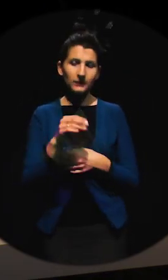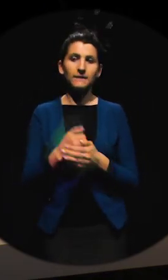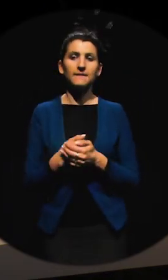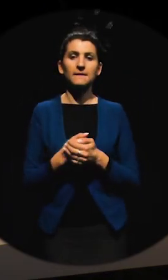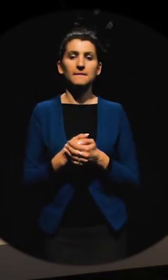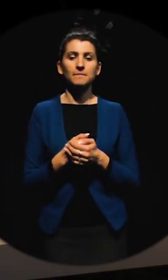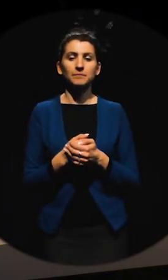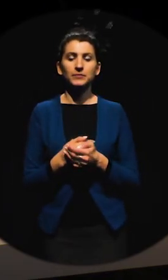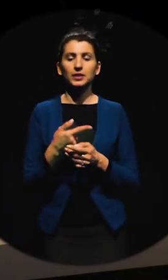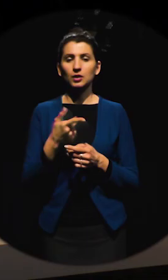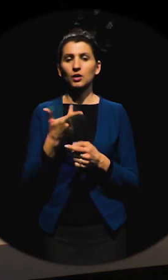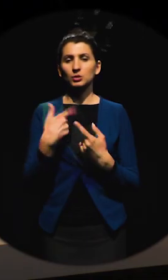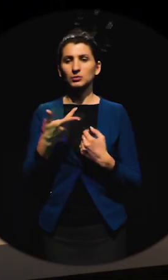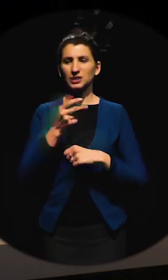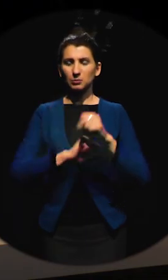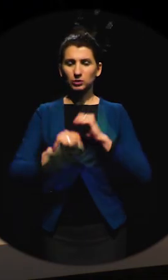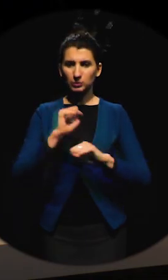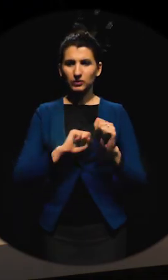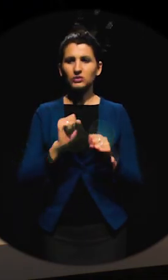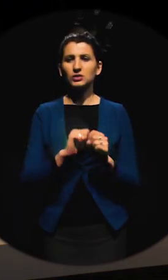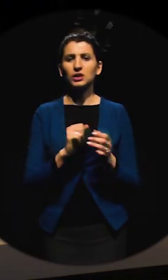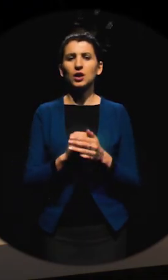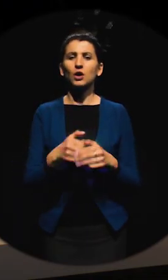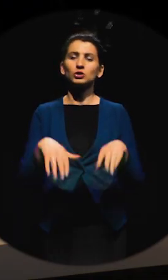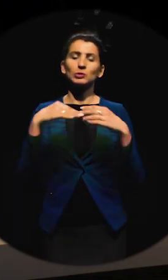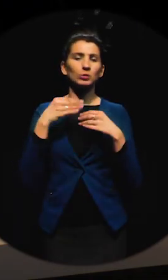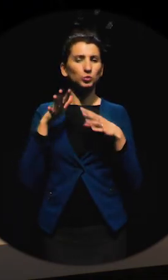Osoby z niepełnosprawnościami w Sejmie dostały bardzo dużo pluszaków.